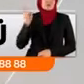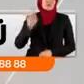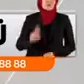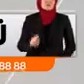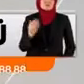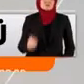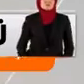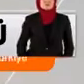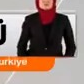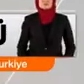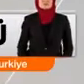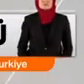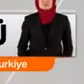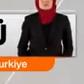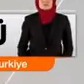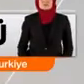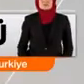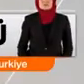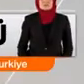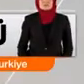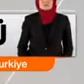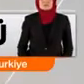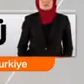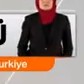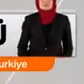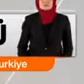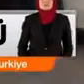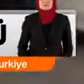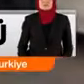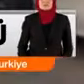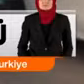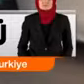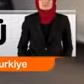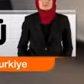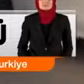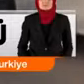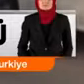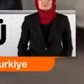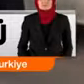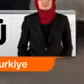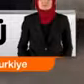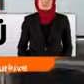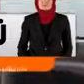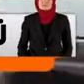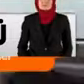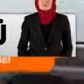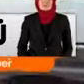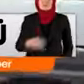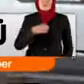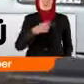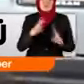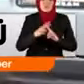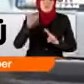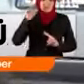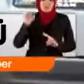öldürdükten sonra gelin arabasına bidonla benzin var içeri öpüyorum Ateş verecek Konya